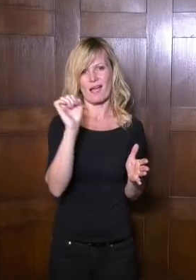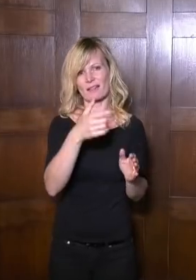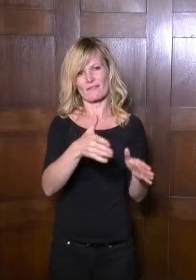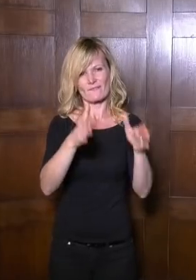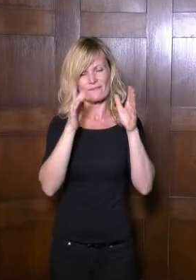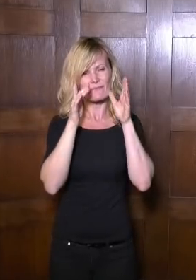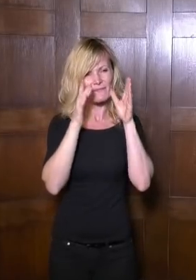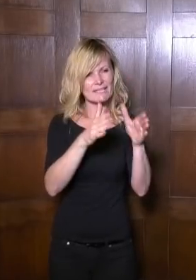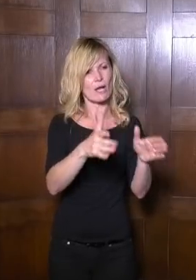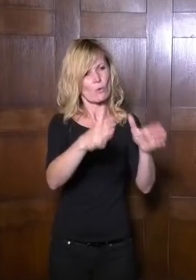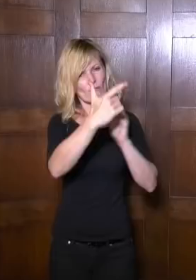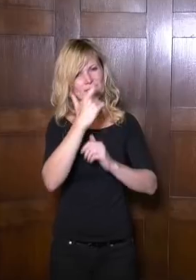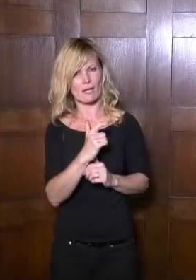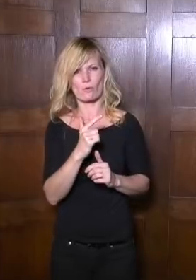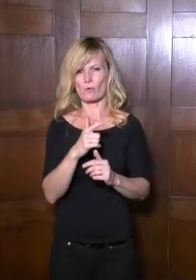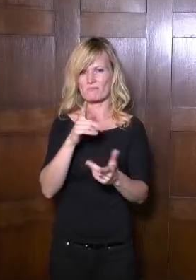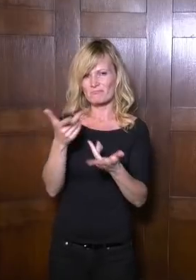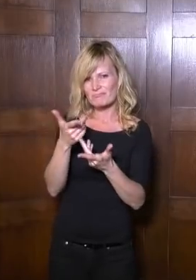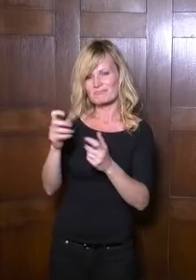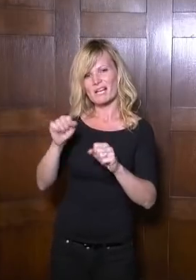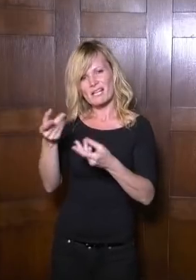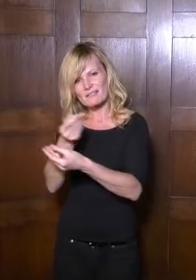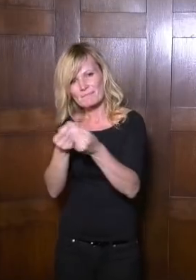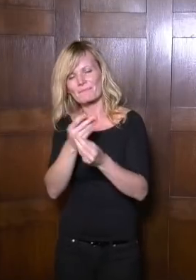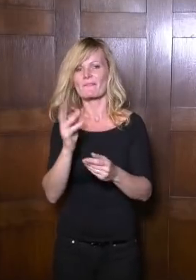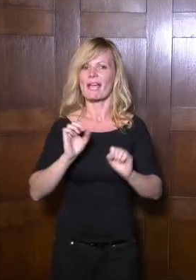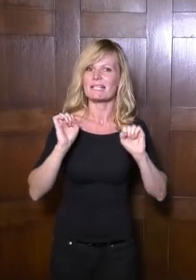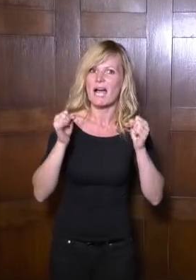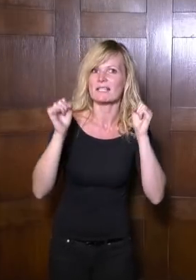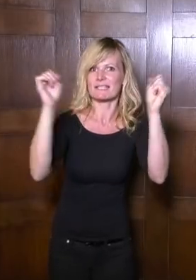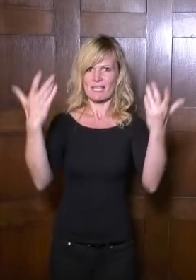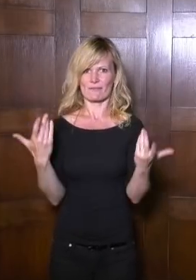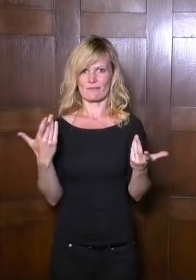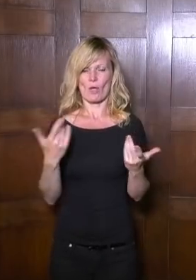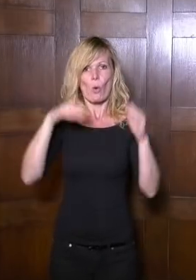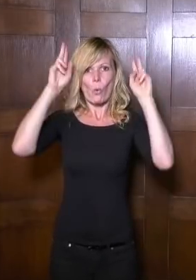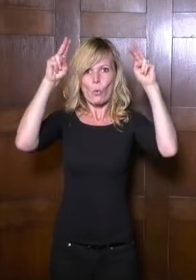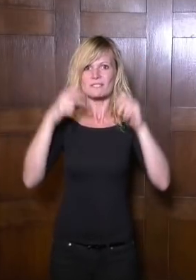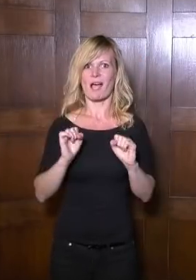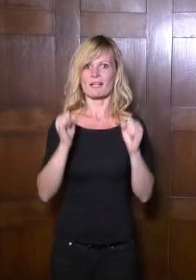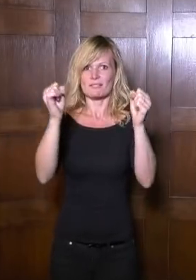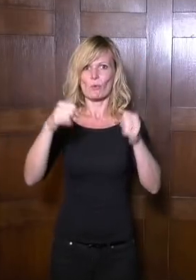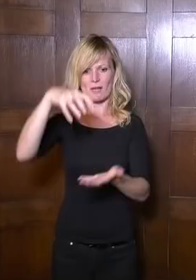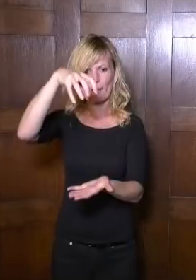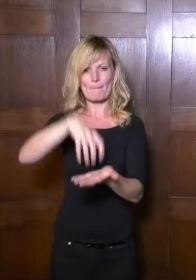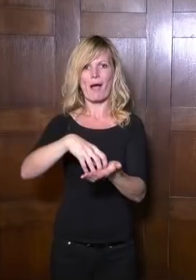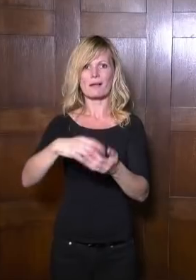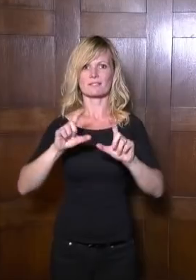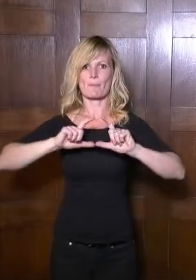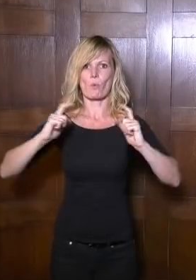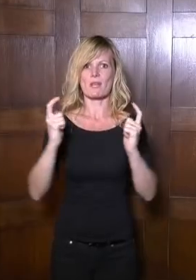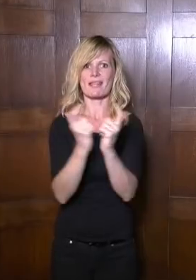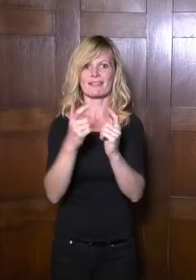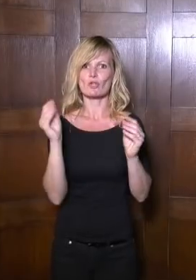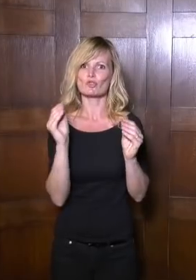Wer macht dann bürgerschaftliches Engagement? Gab es eine tolle Osteraktion bei uns, da wurde der Marktbrunnen geschmückt. Kleinigkeiten, um den Kindern